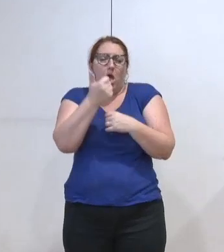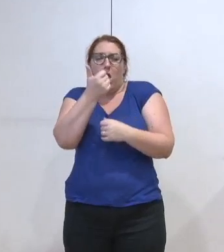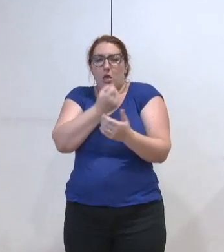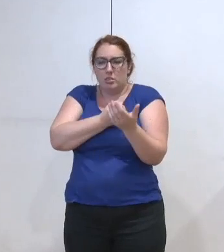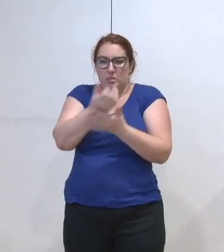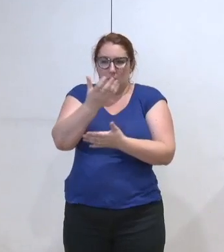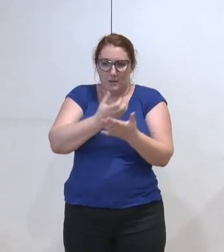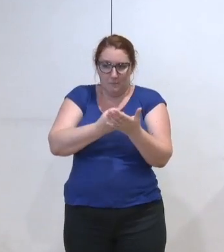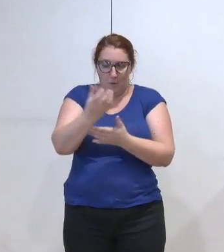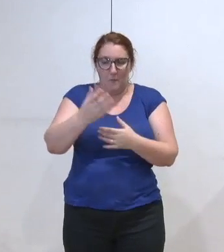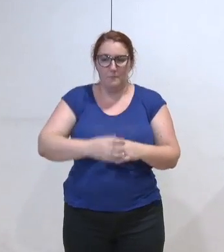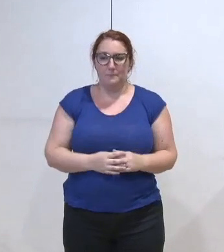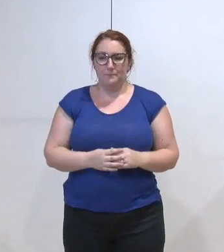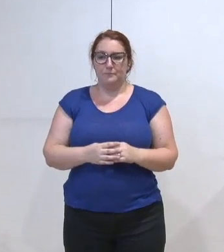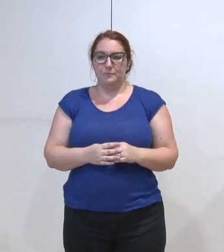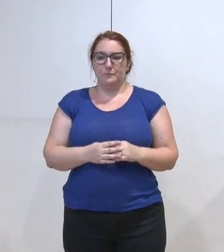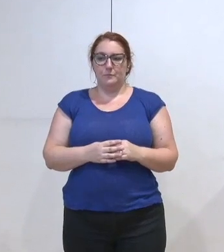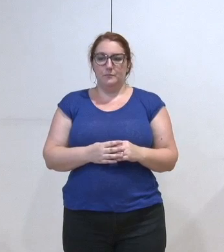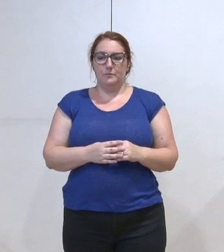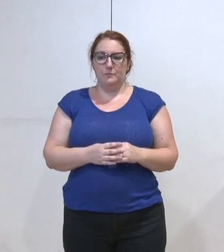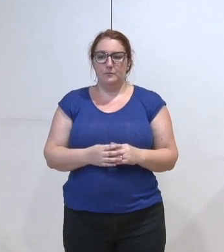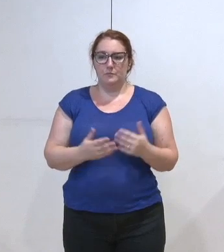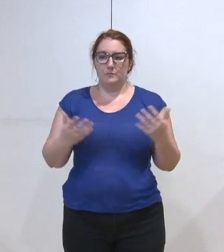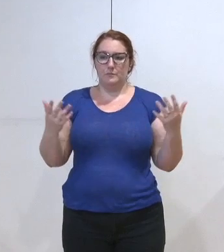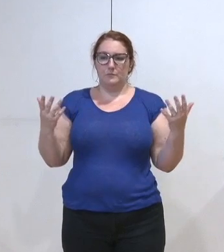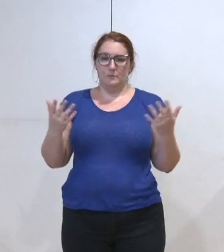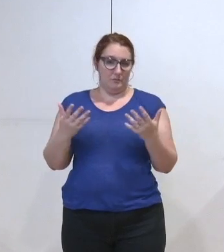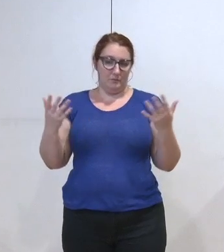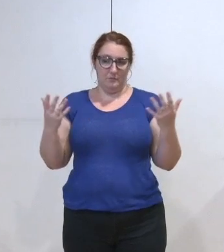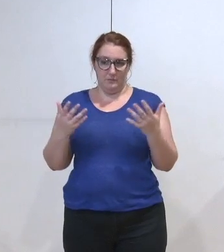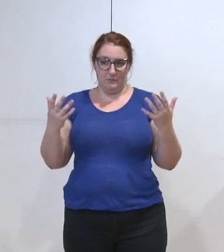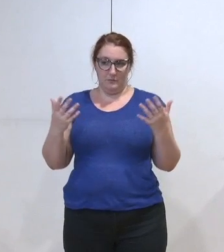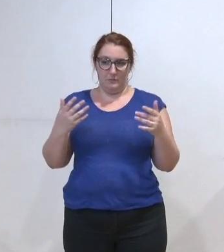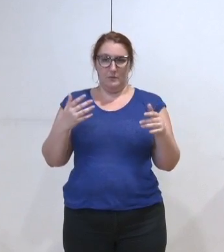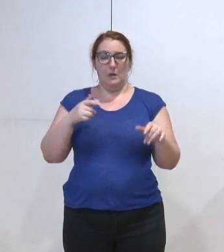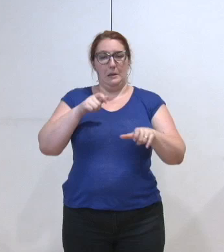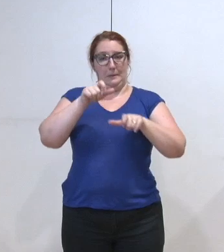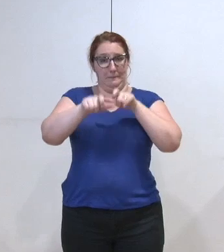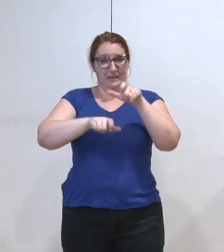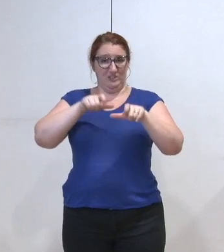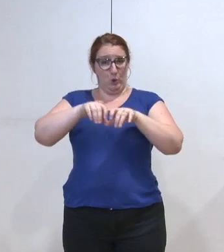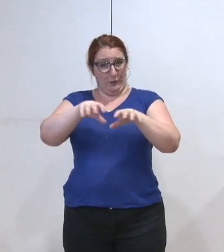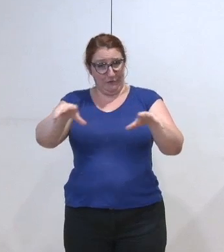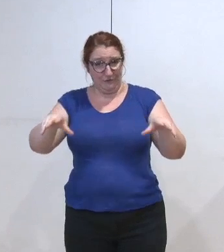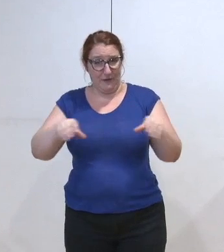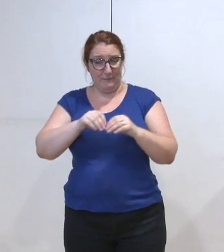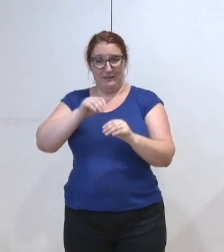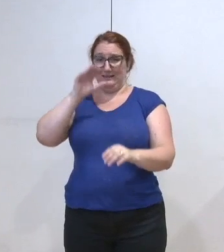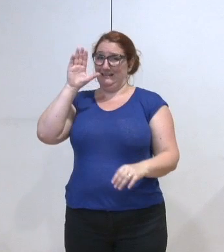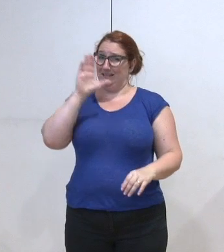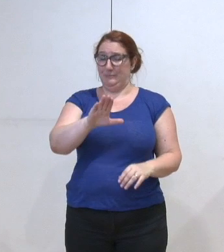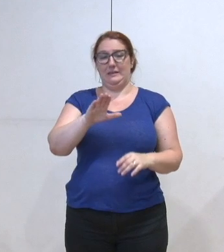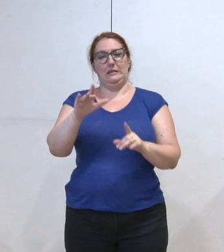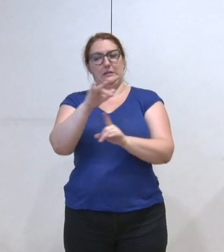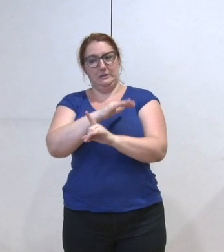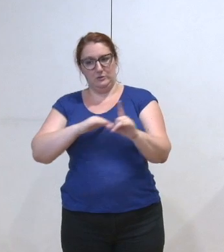la caractérisation des les caractéristiques sociales des familles pour souligner que sur la carte en haut à